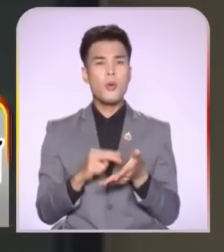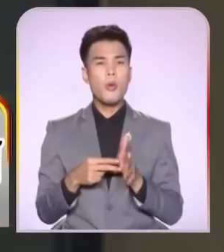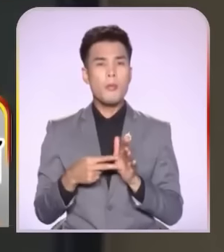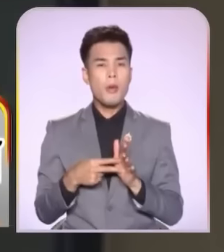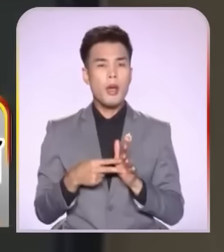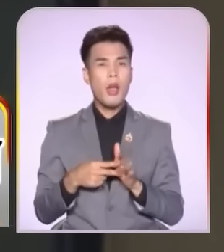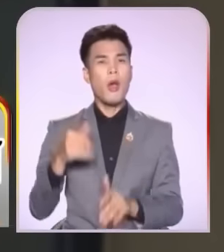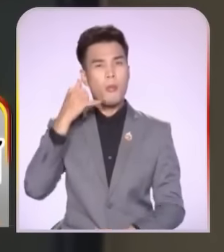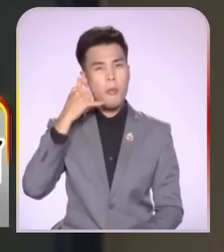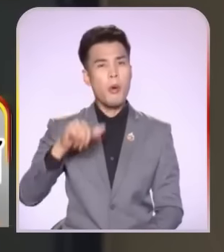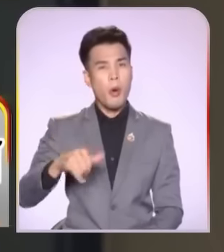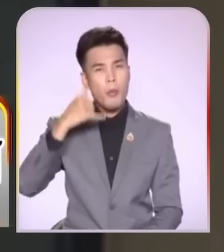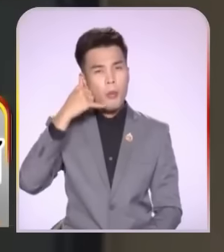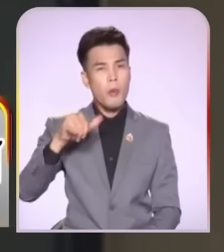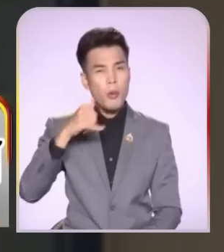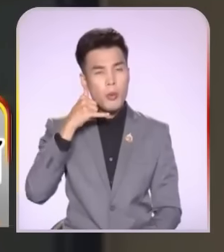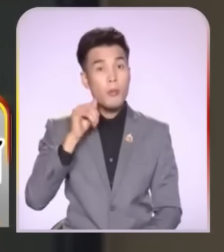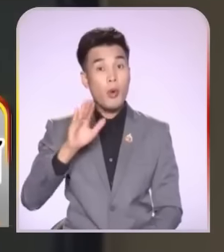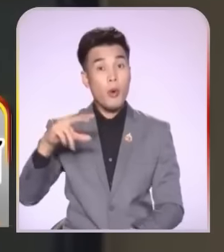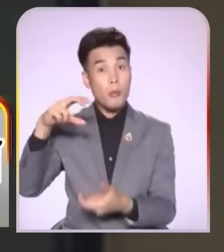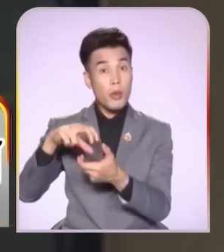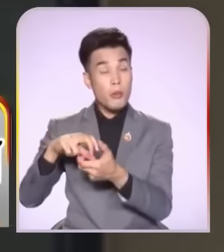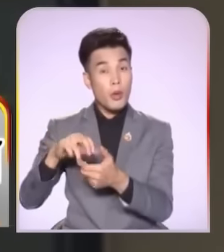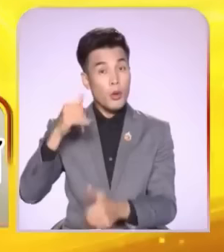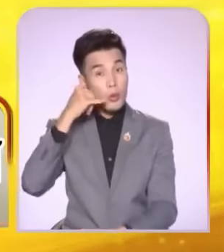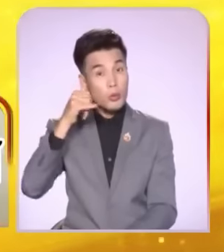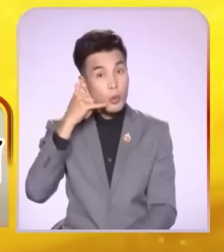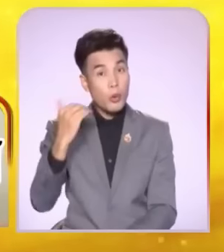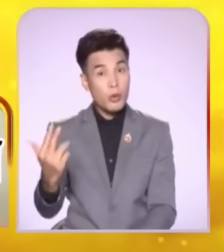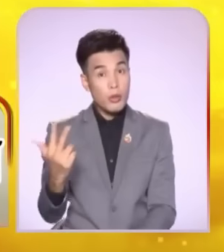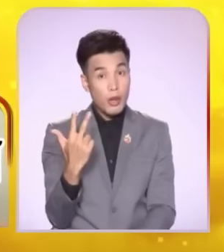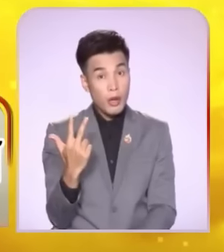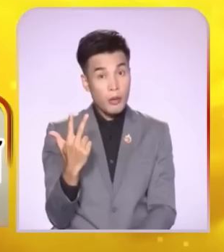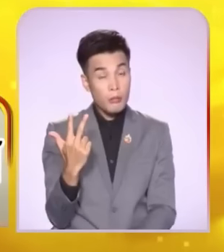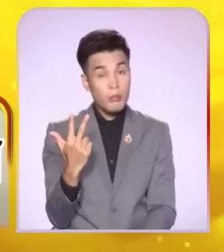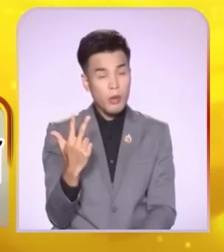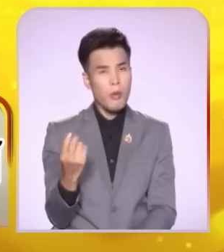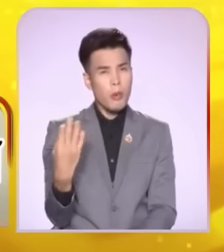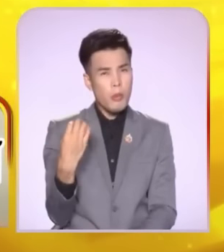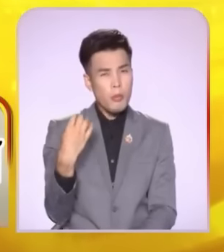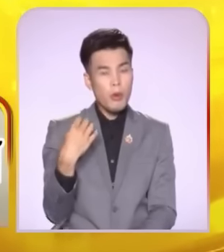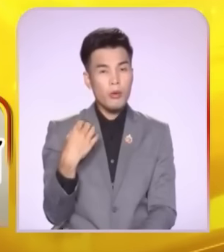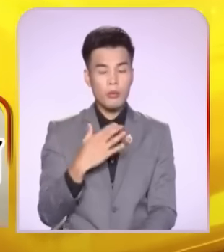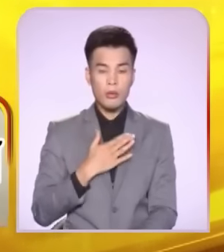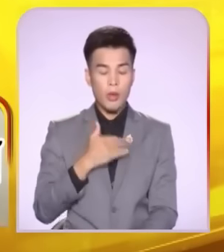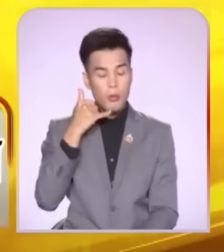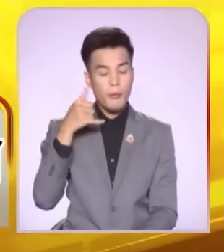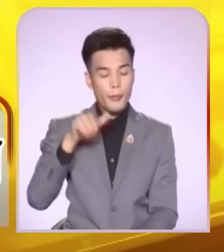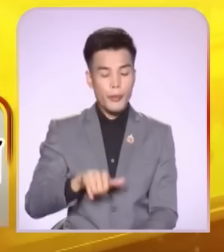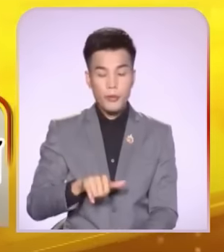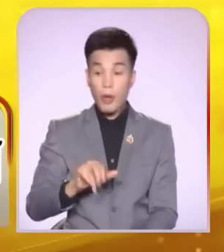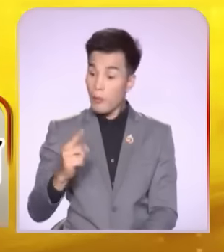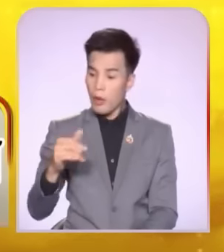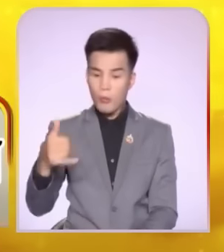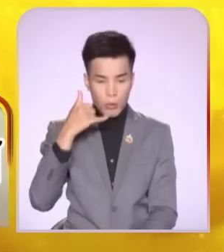ายคือท่านรับโทรศัพท์3คนจากพรรคพลังประชารัฐหรือ เออ คนที่โทรมาอ๋อตกลงมันเป็นนี้นะครับพี่อ้วนพอวางสายไปอีกคนหนึ่งโทรมา